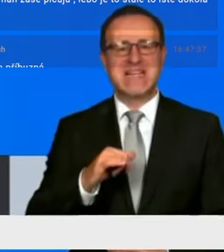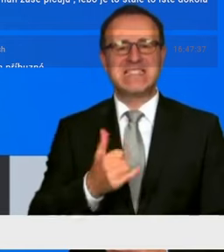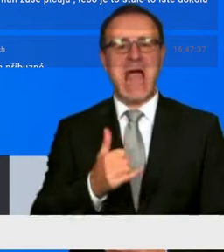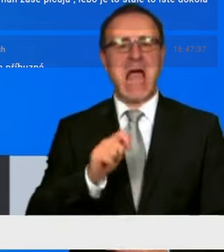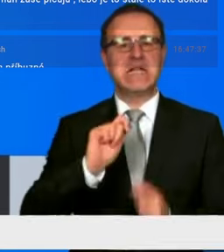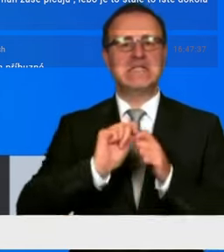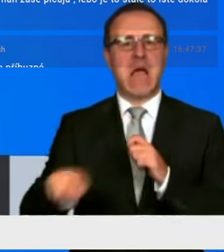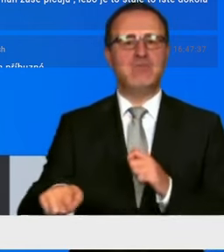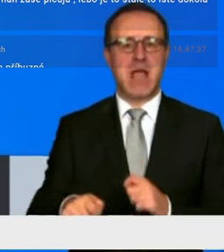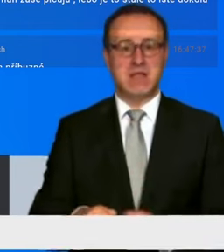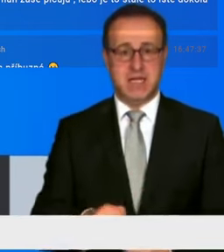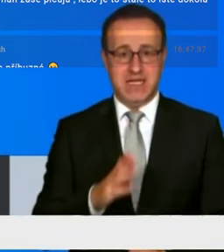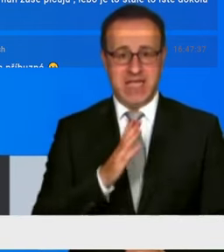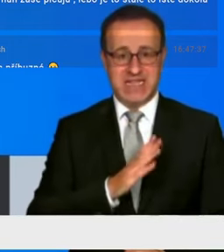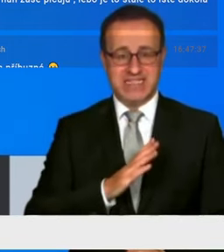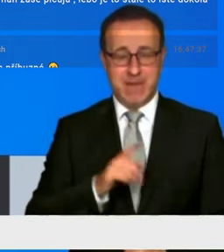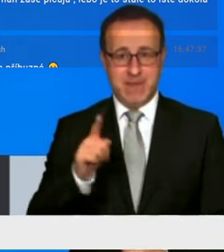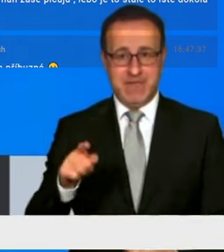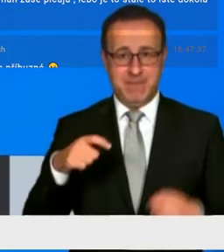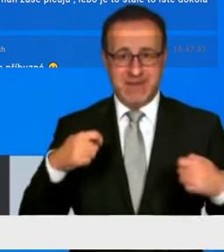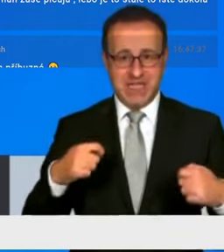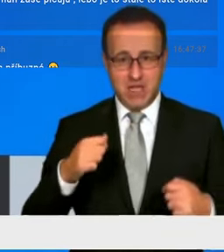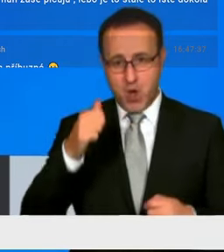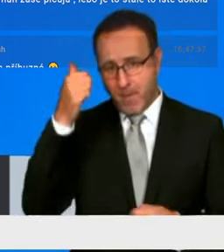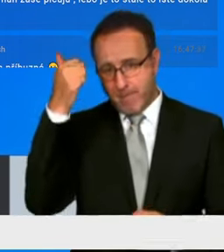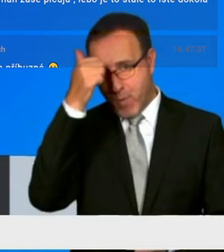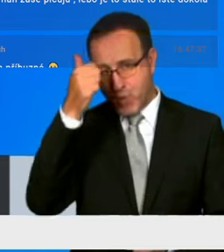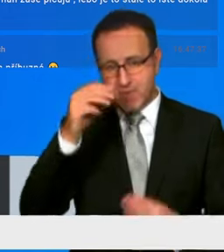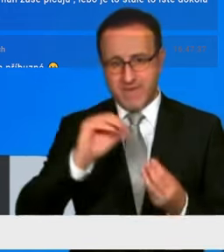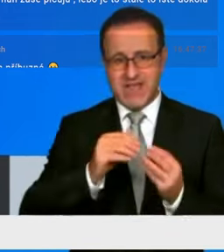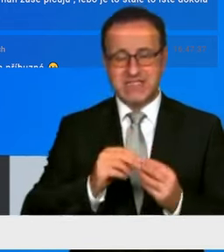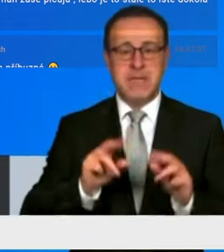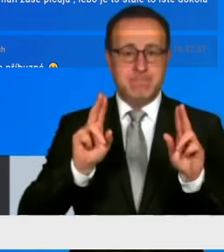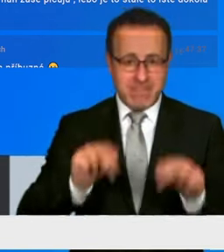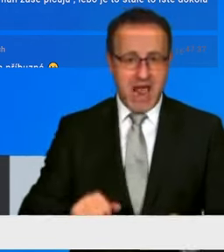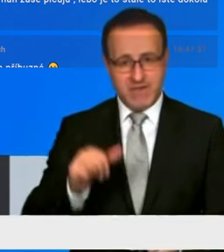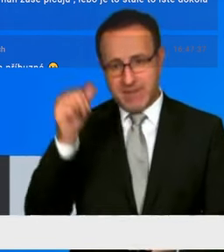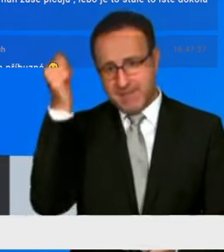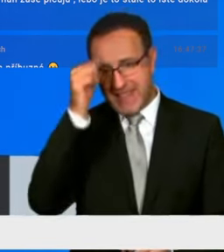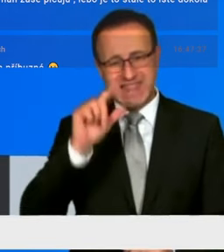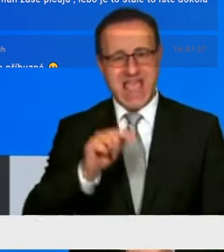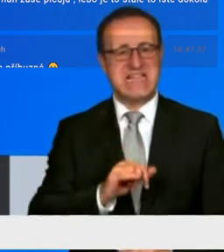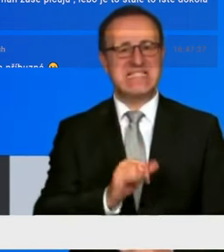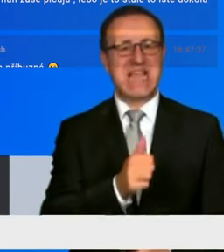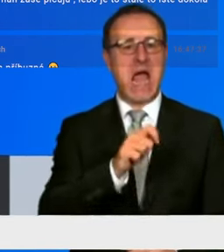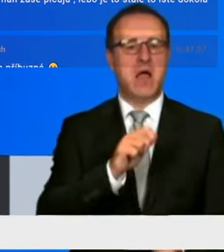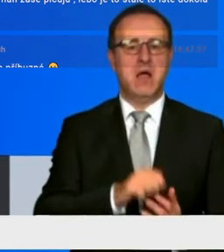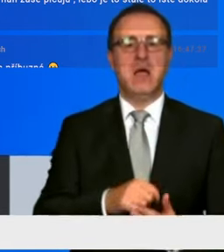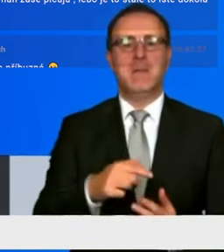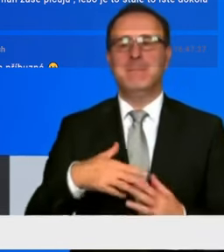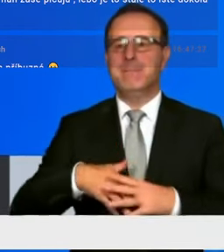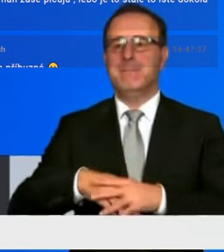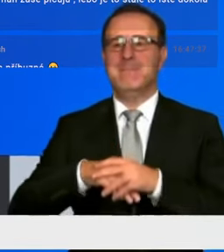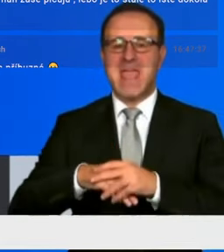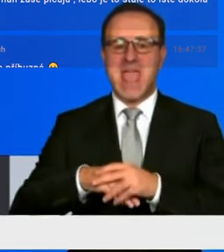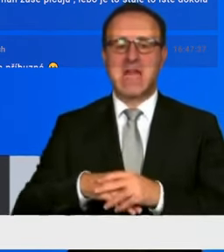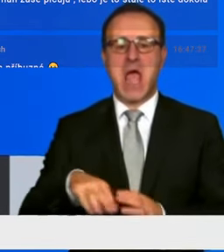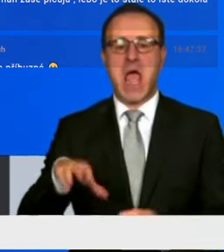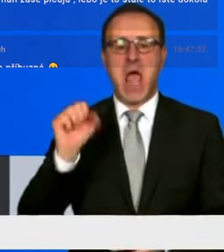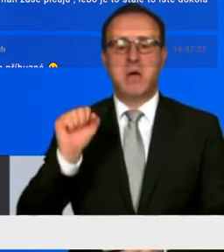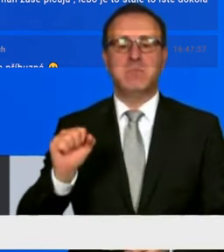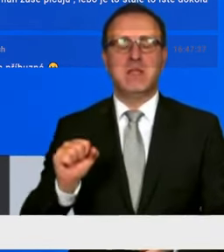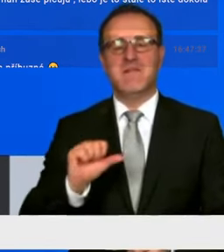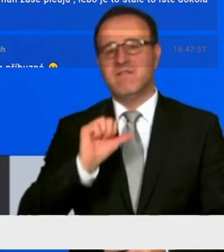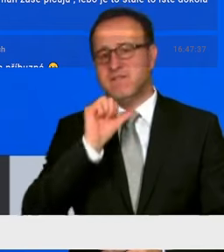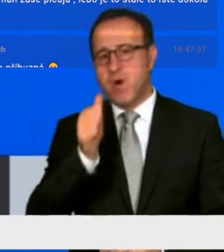keď chcem byť prezidenti pomenovávajú o sa tu ide o to že Mier č aby mohol aby